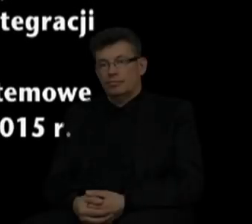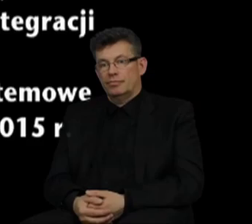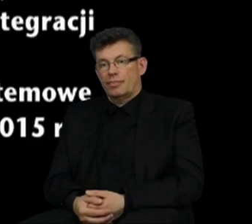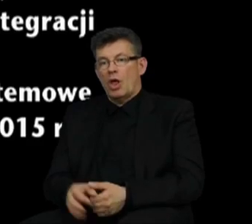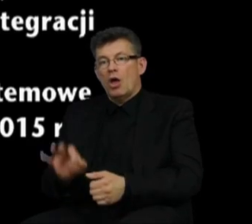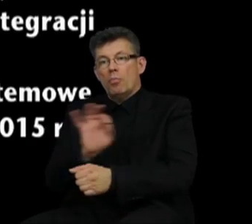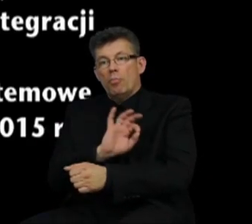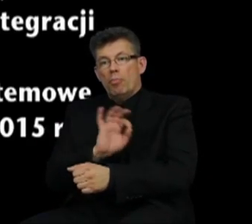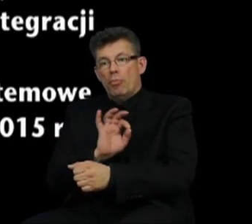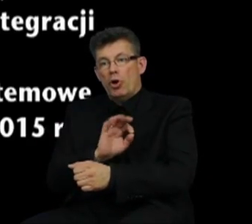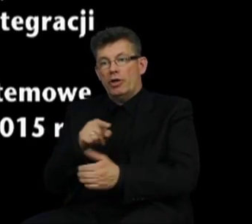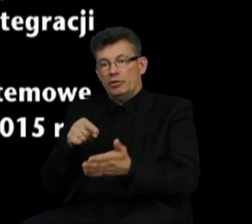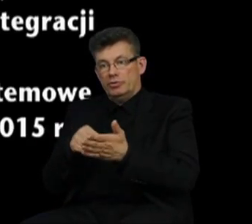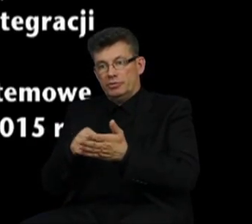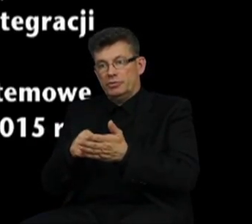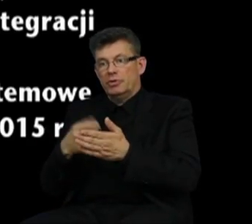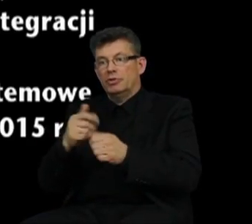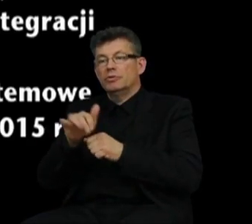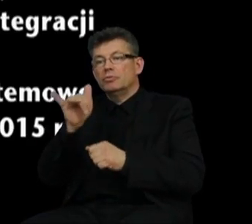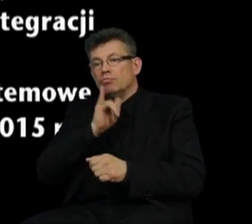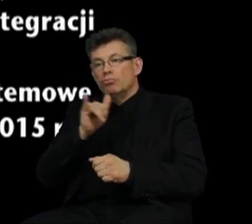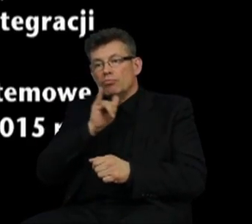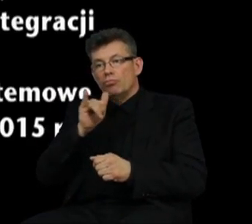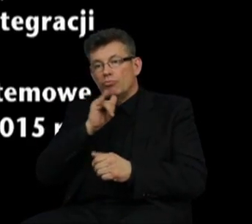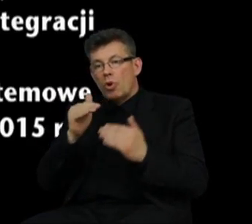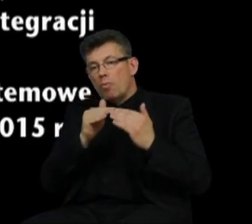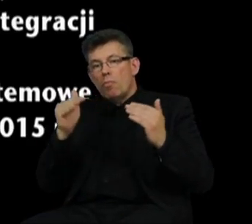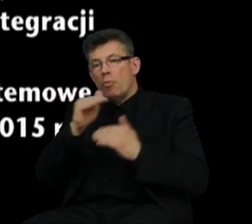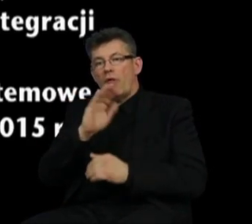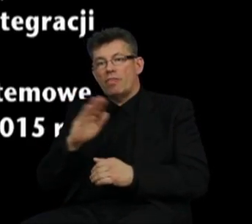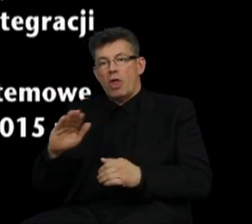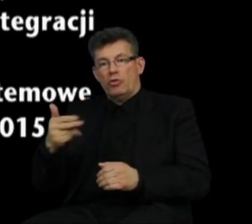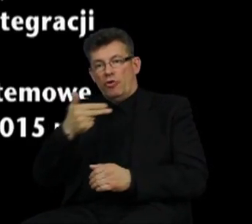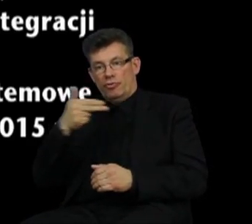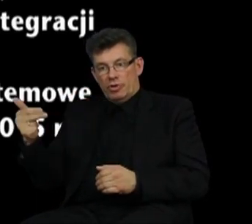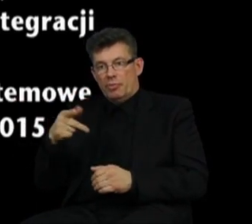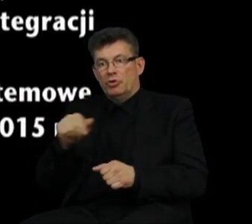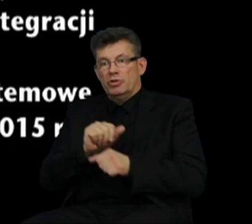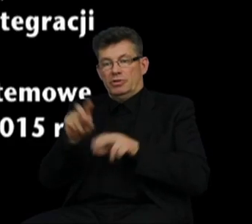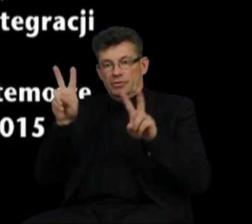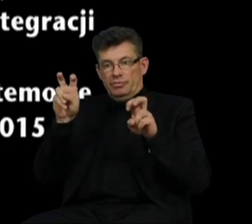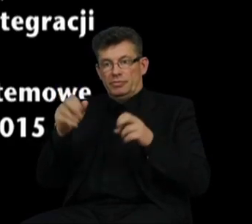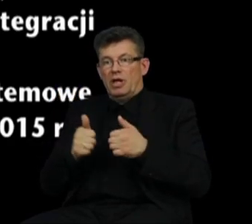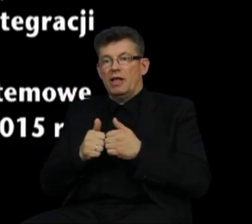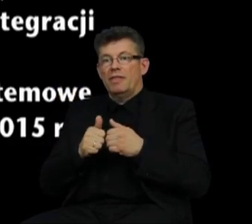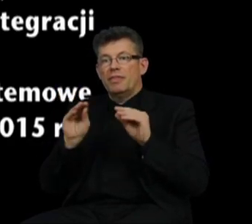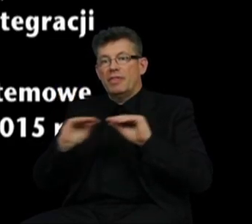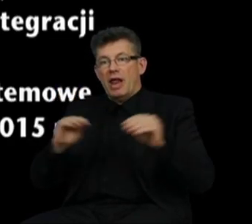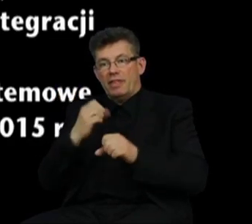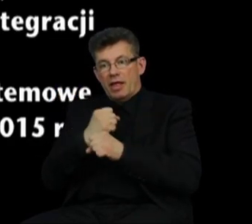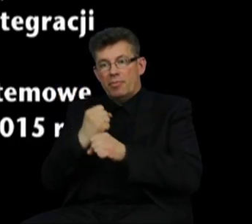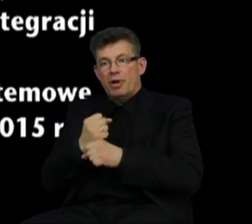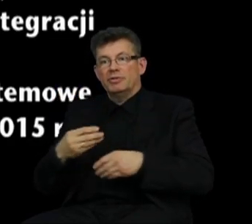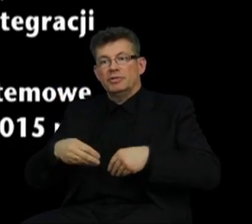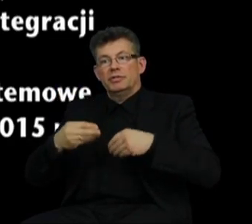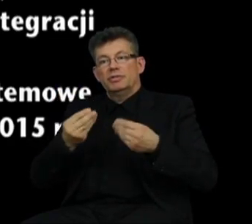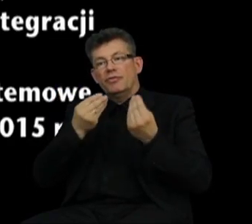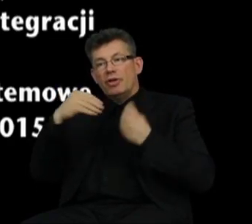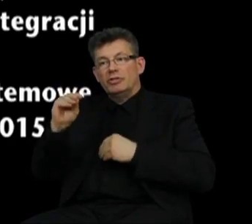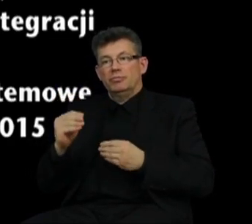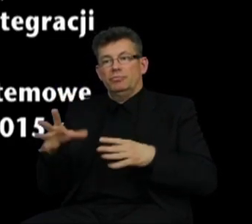Projekt innowacyjny testujący z komponentem ponadnarodowym pod tytułem Trener pracy jako sposób na zwiększenie zatrudnienia osób